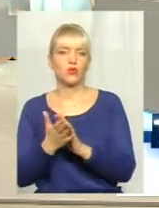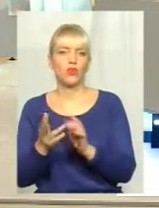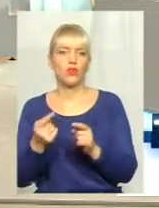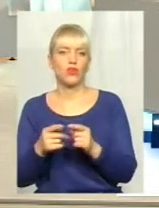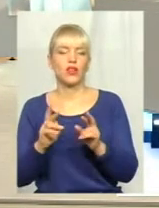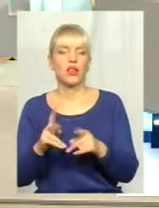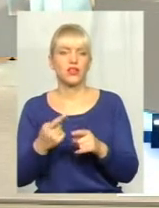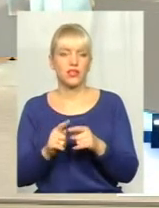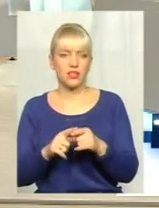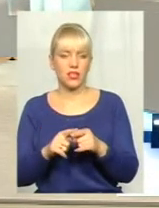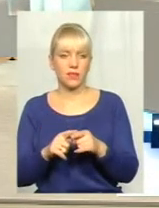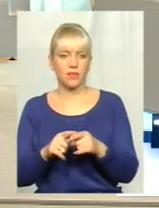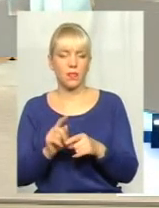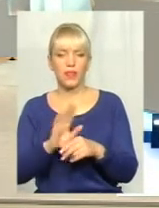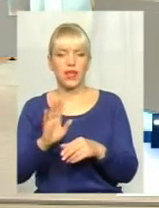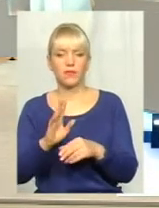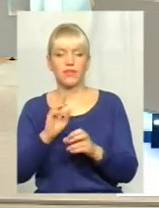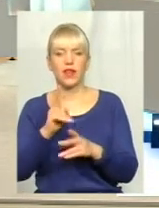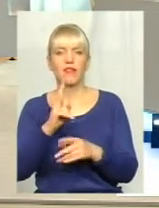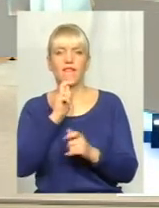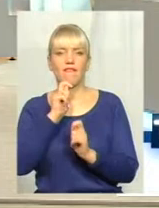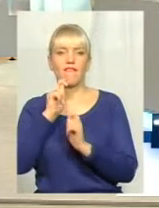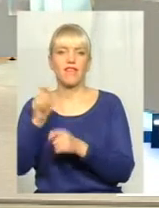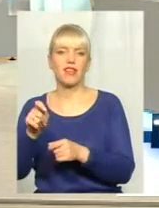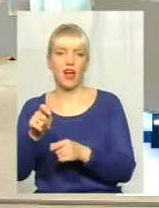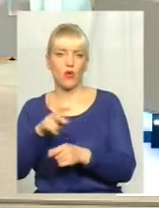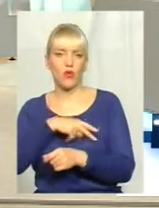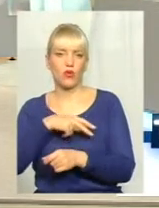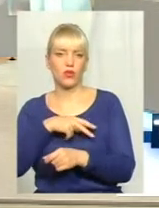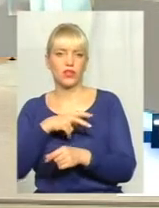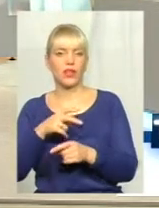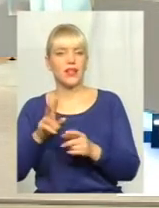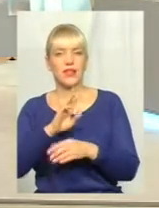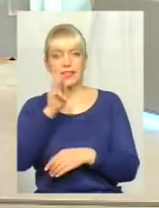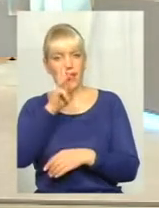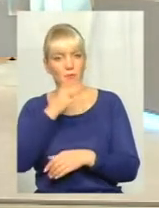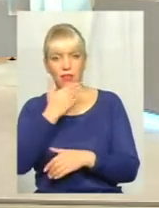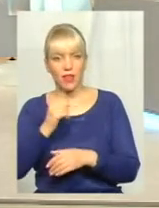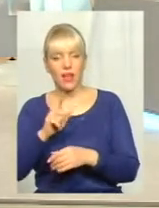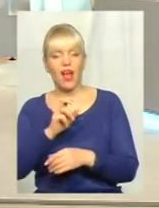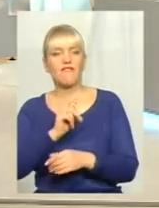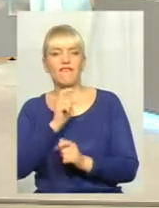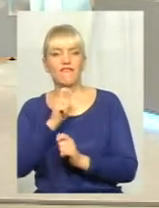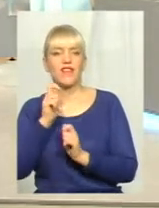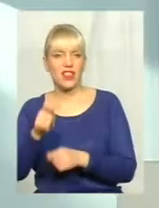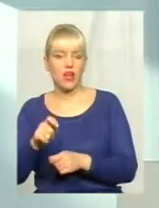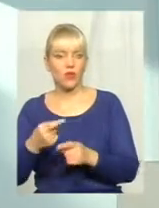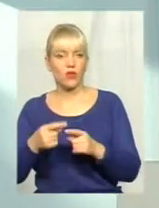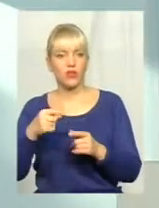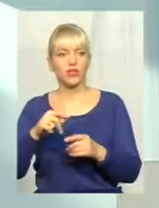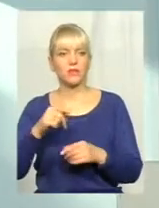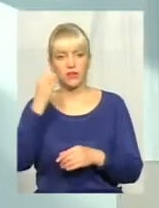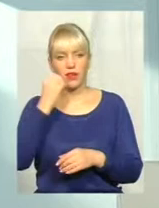трудових стажів, чи просто воно по договору, бо вони не нагорода, не зарплата, а де нагорода. Як це правильно? Дякую за запитання. Дякую вам за запитання. Я